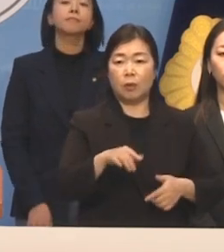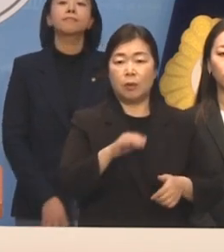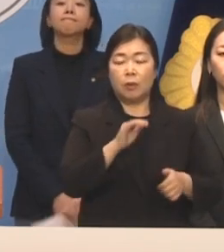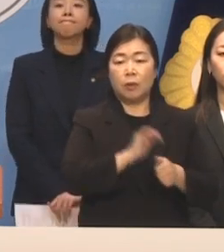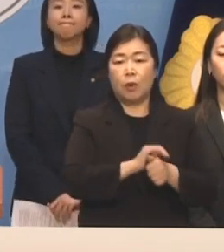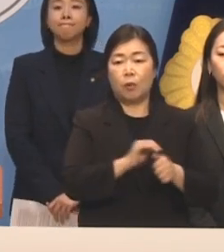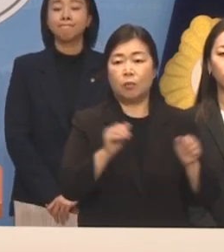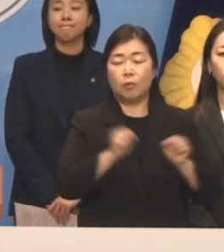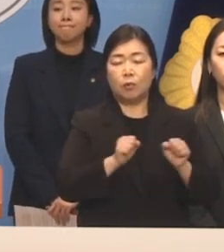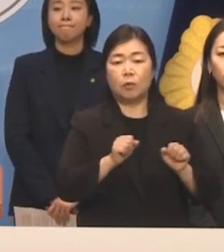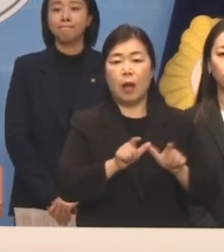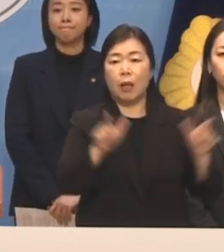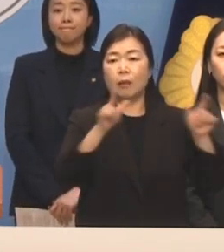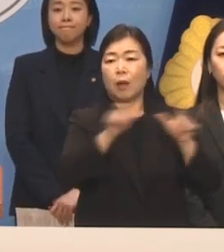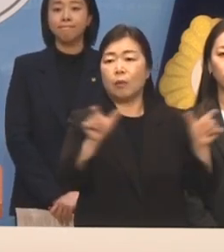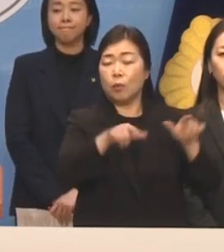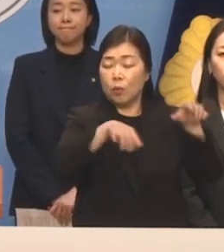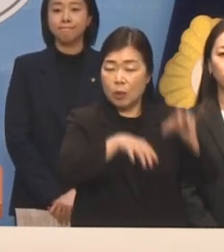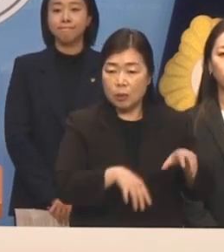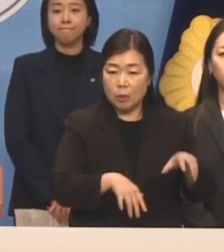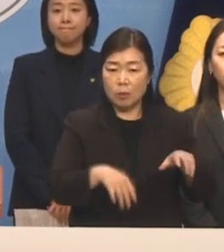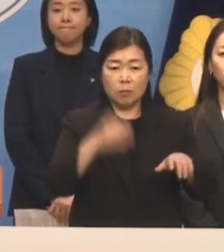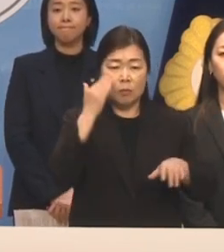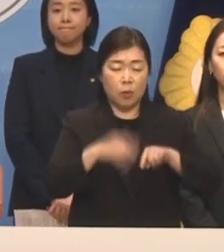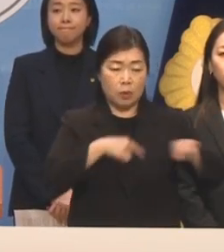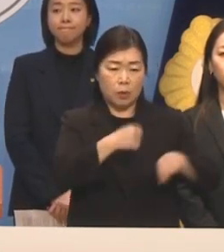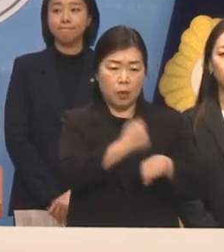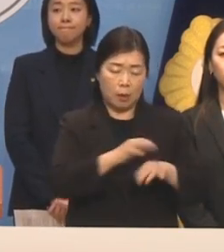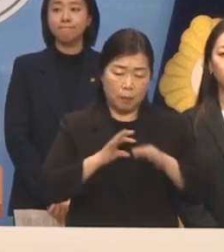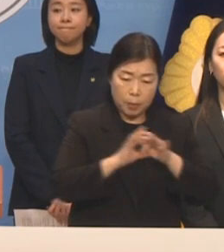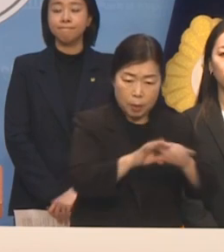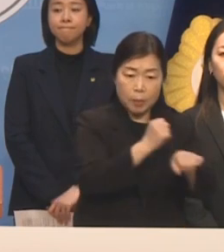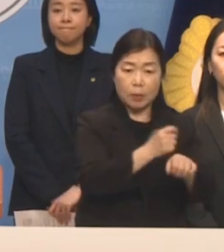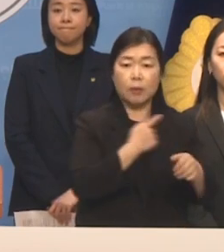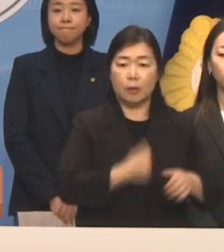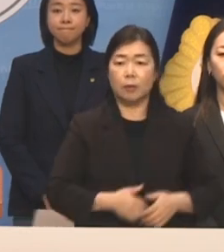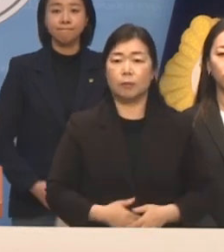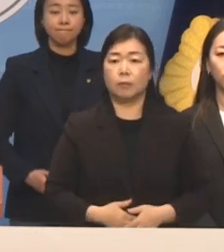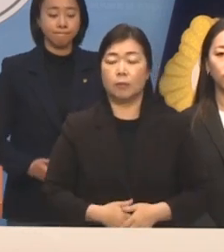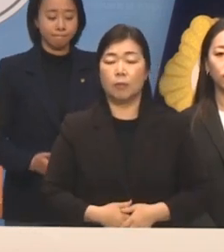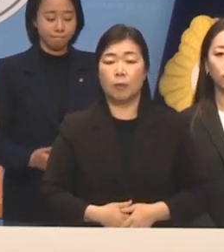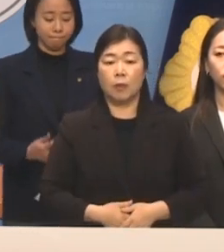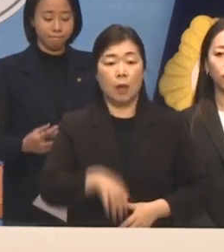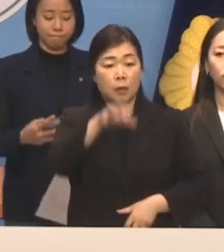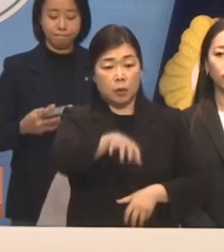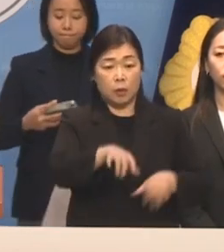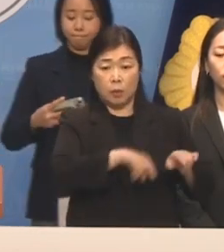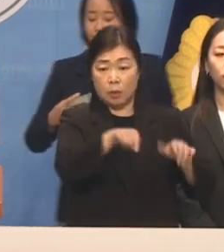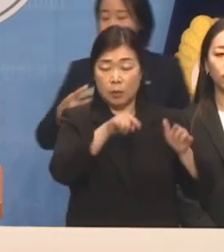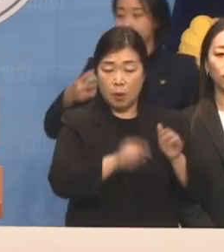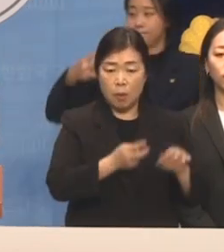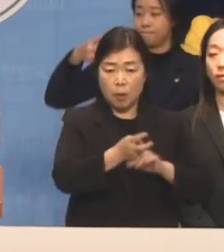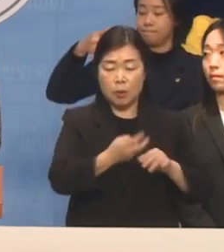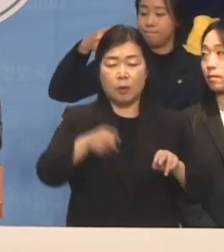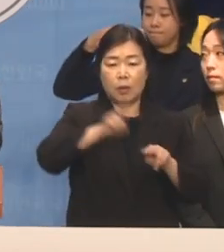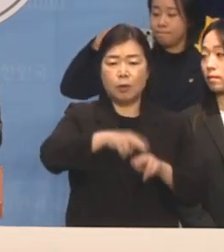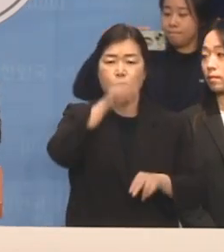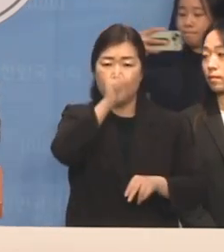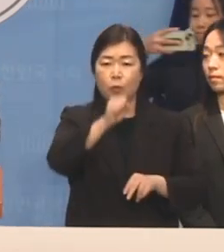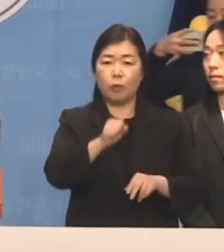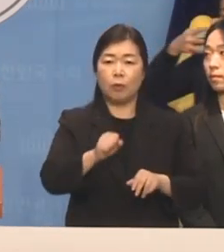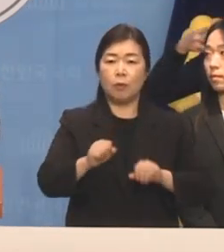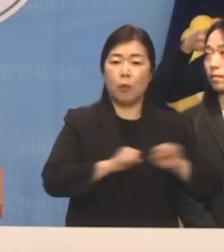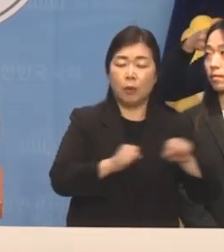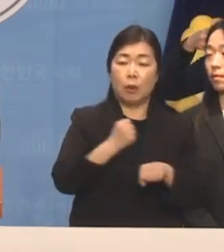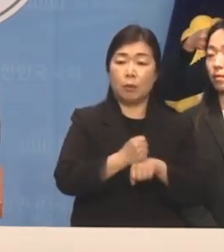당당히 경쟁하면서 녹색 정치를 해왔습니다. 지역에서 버스 타기 좋은 안동 기후위기 안동 비상행동